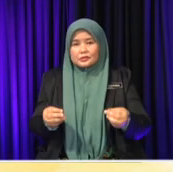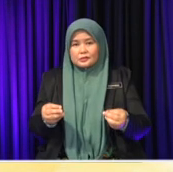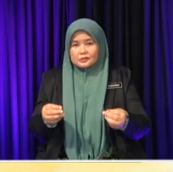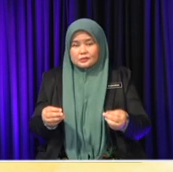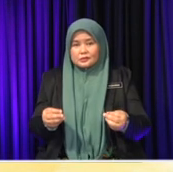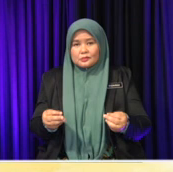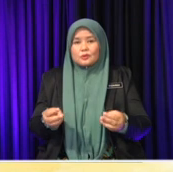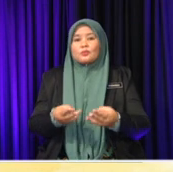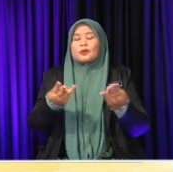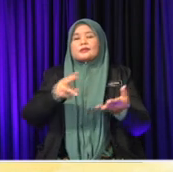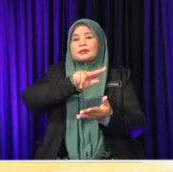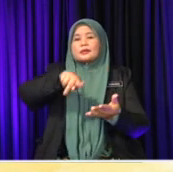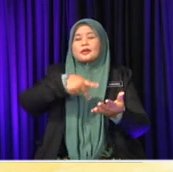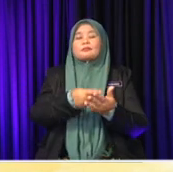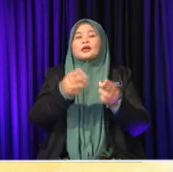ayyuhannas